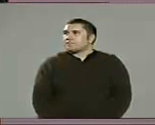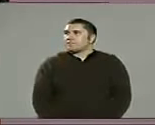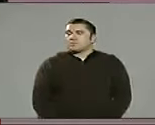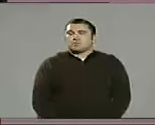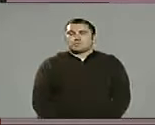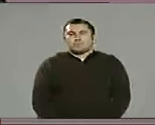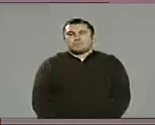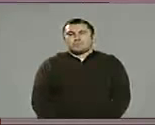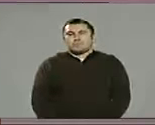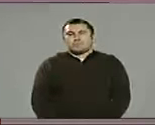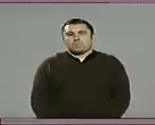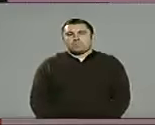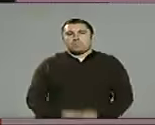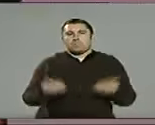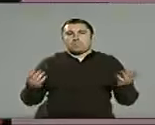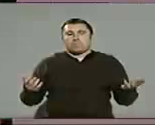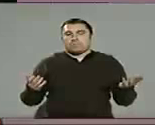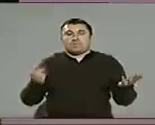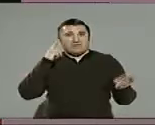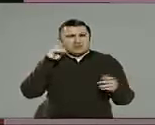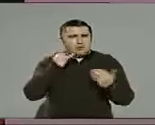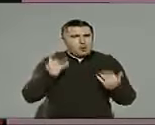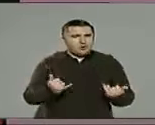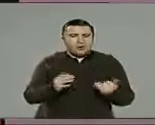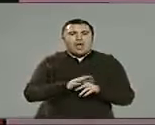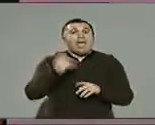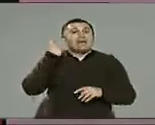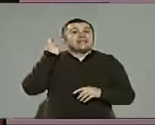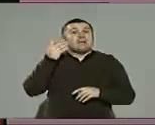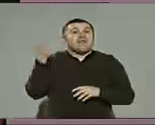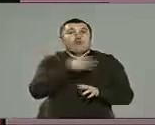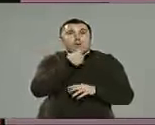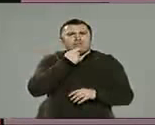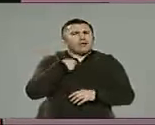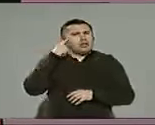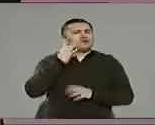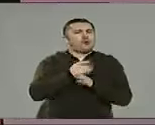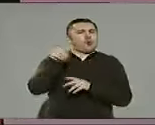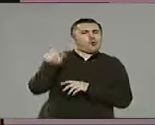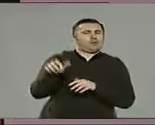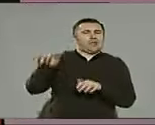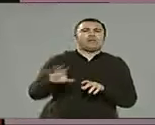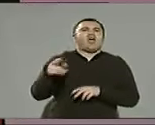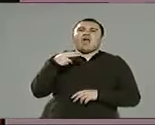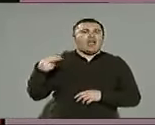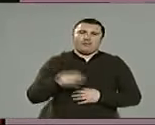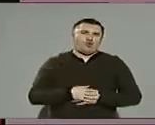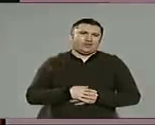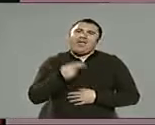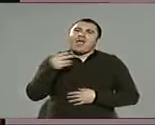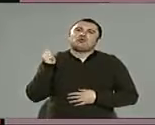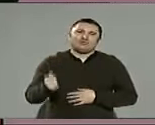Wobei, ich weiß nicht, wie euch das gegangen ist, aber gestern Vormittag dachte ich, wir haben schon einen. Also, aber der Helmut wollte nicht mehr, ich habe ihn